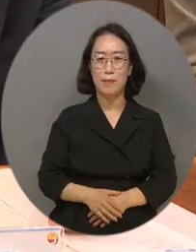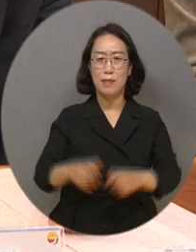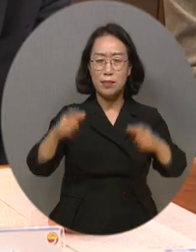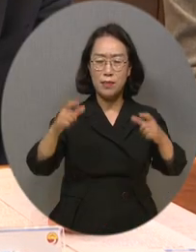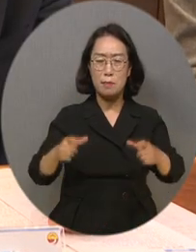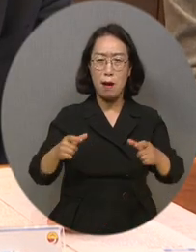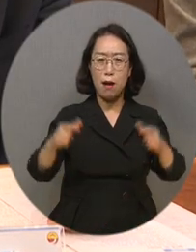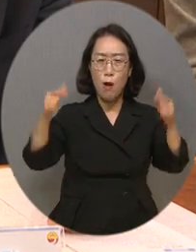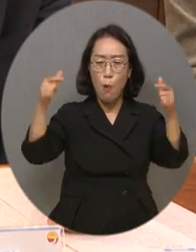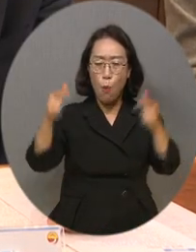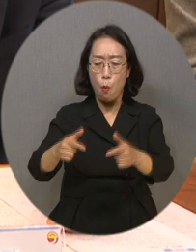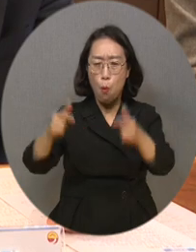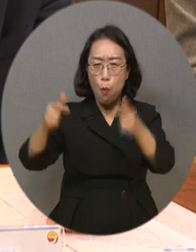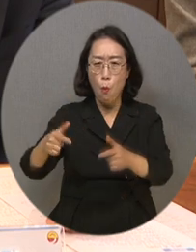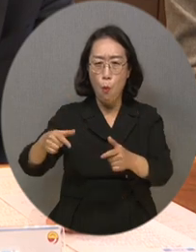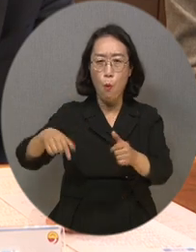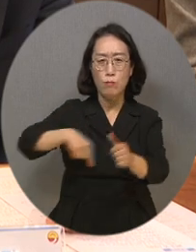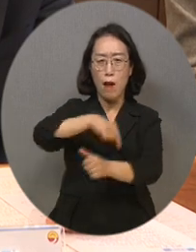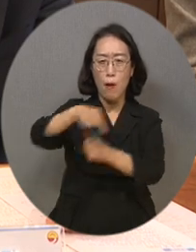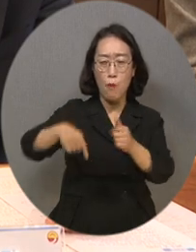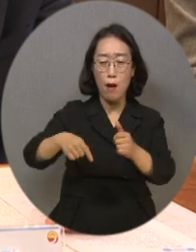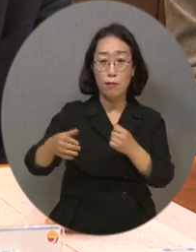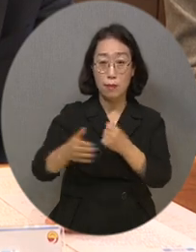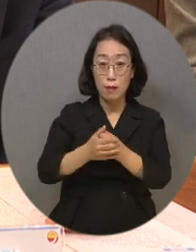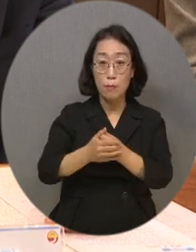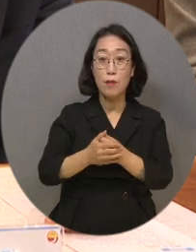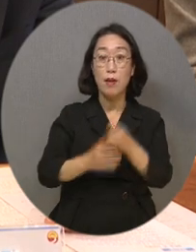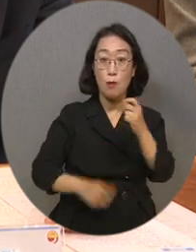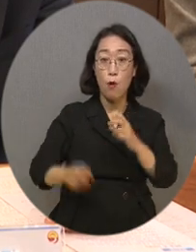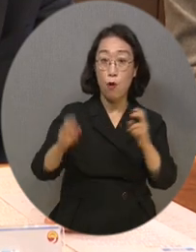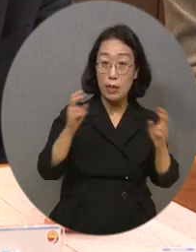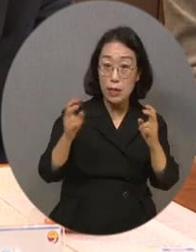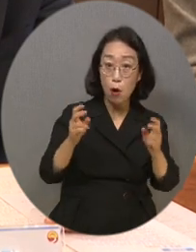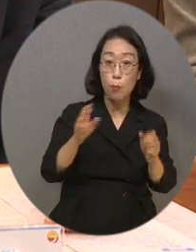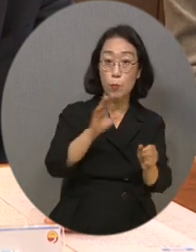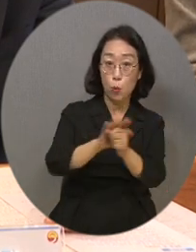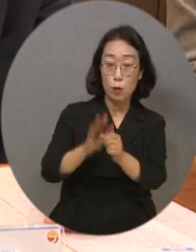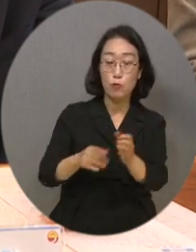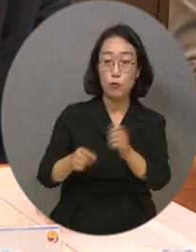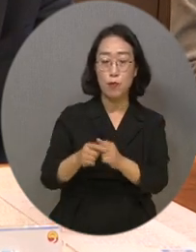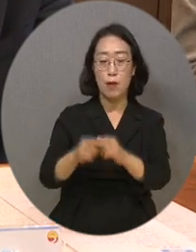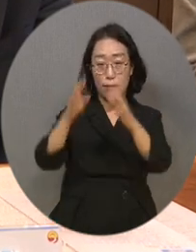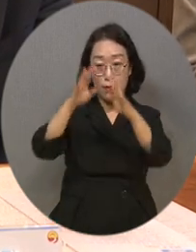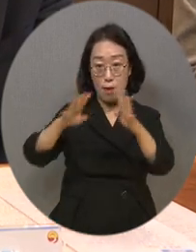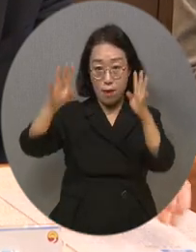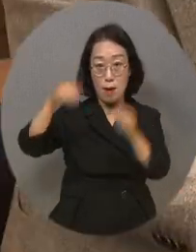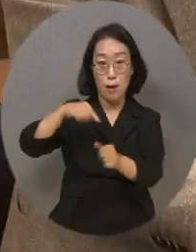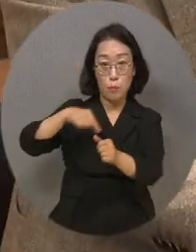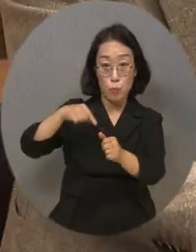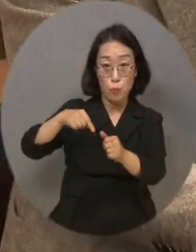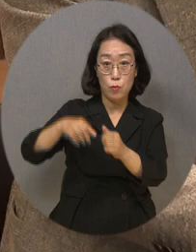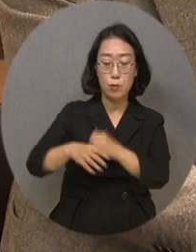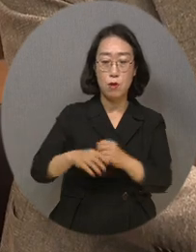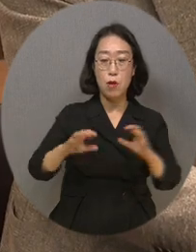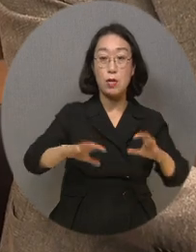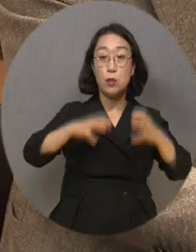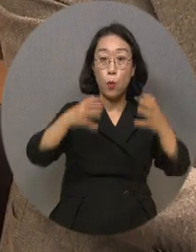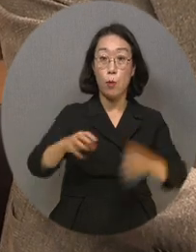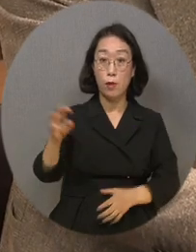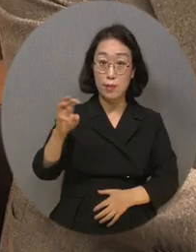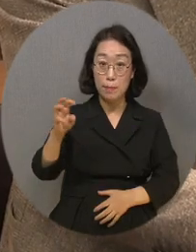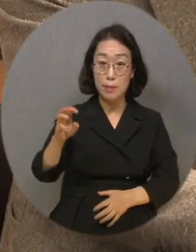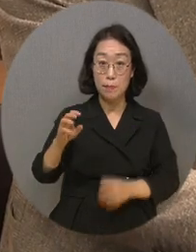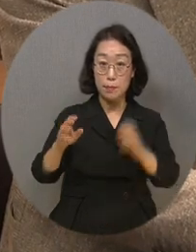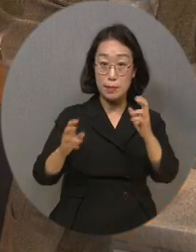위기 시대에 세계적인 특화 분야 강소 지역 기업 육성 대학의 비전을 품은 국립 순천대학교가 글로컬 대학